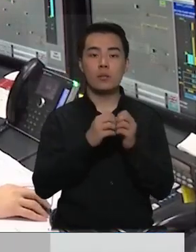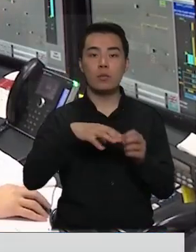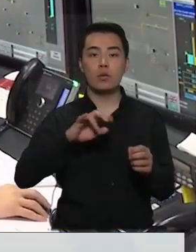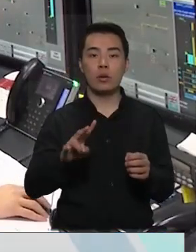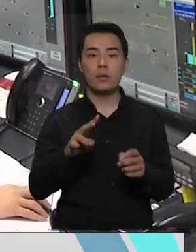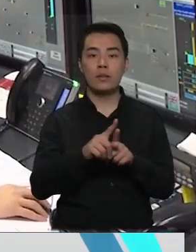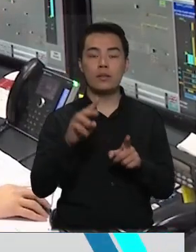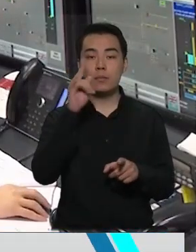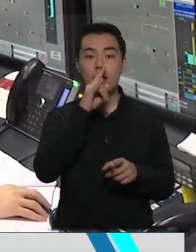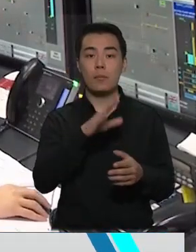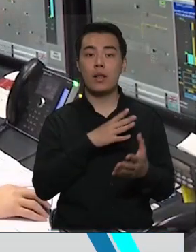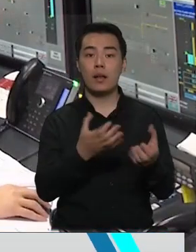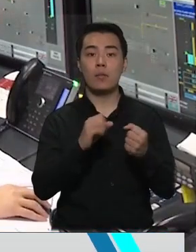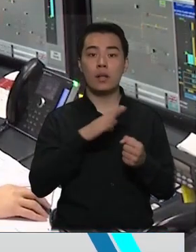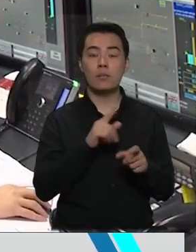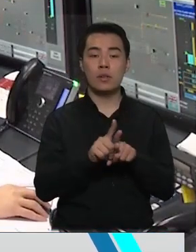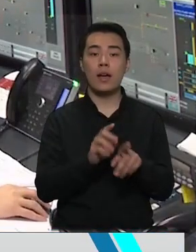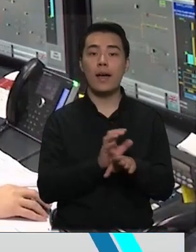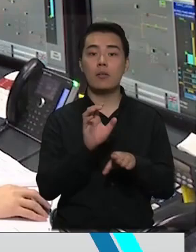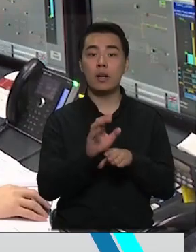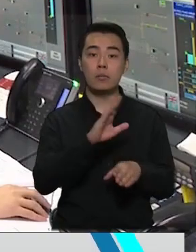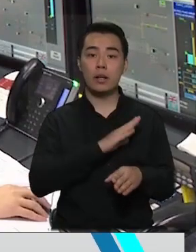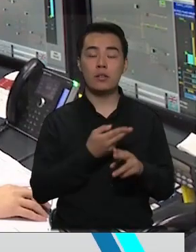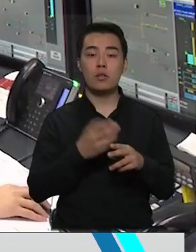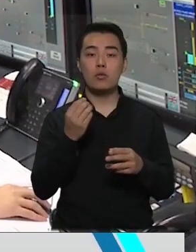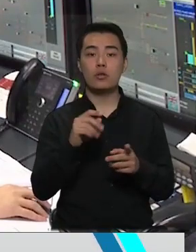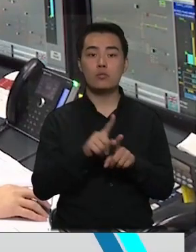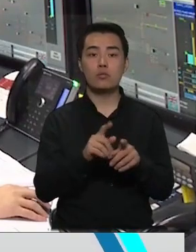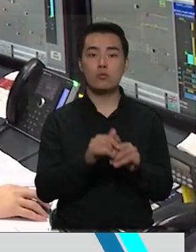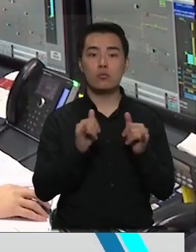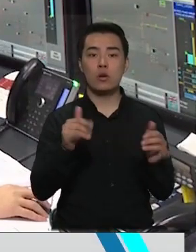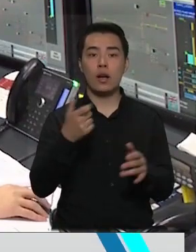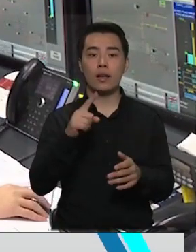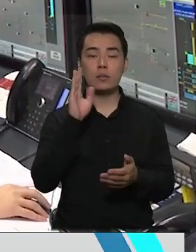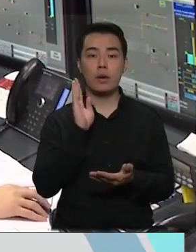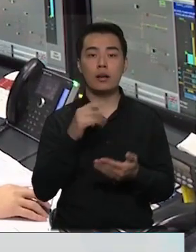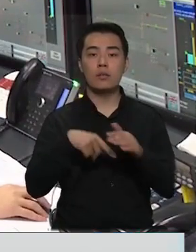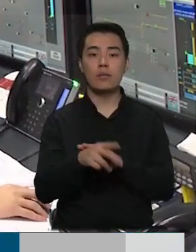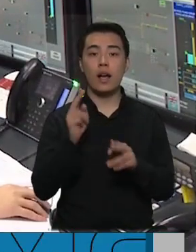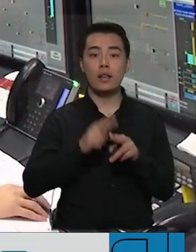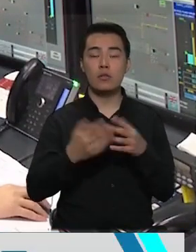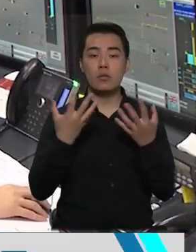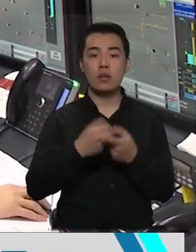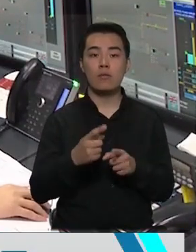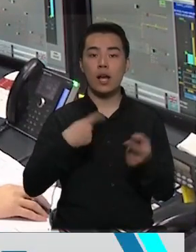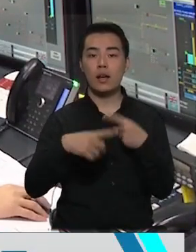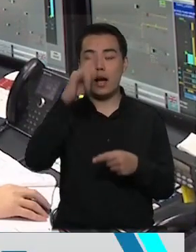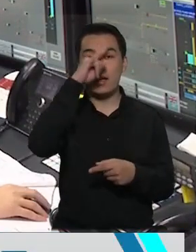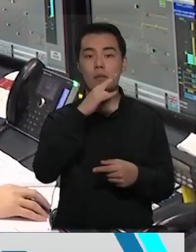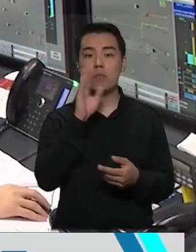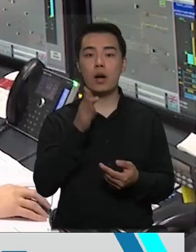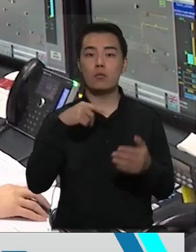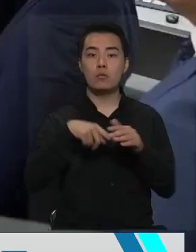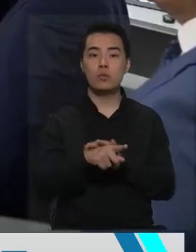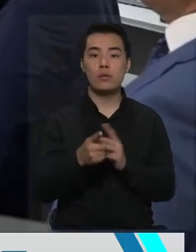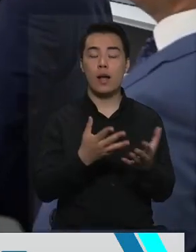миллионов тонн нефти которые в основном идет на экспорт но мы также производим значительное количество газа которые в конечном итоге возвращается Казахстан для